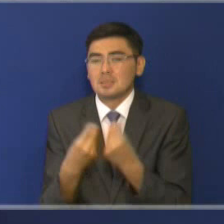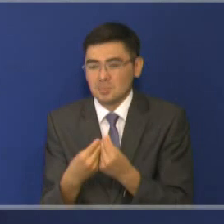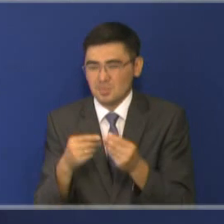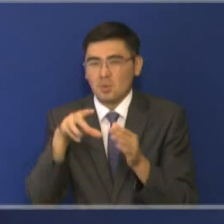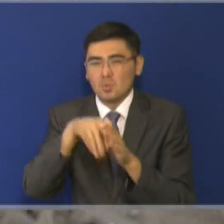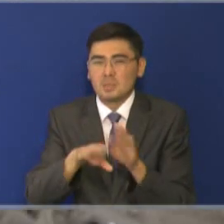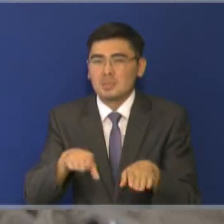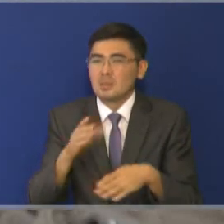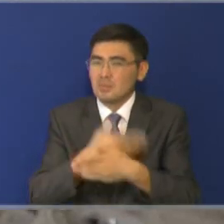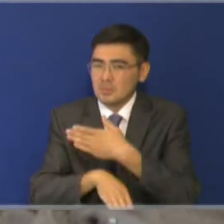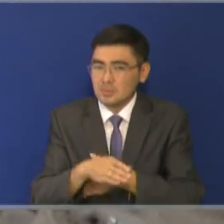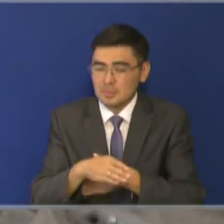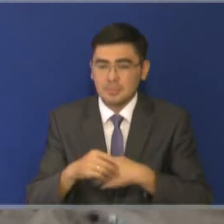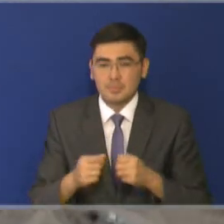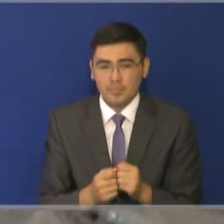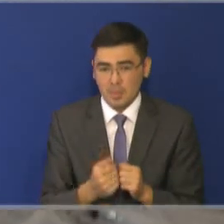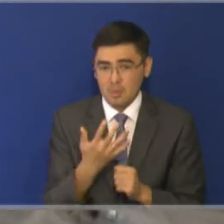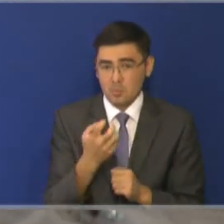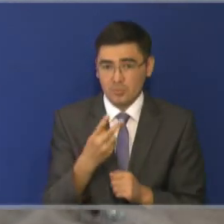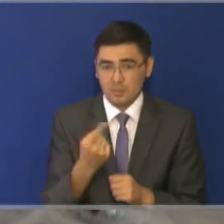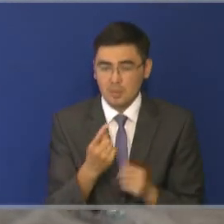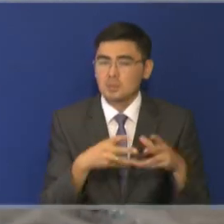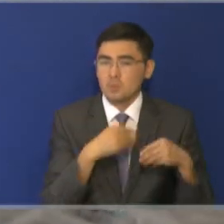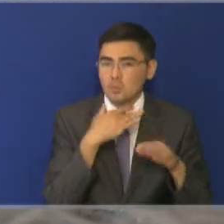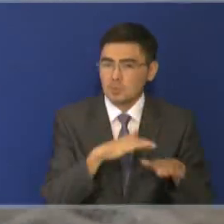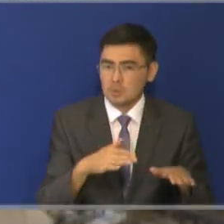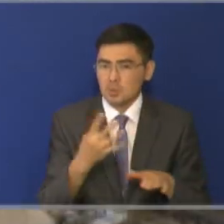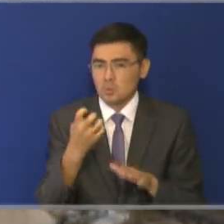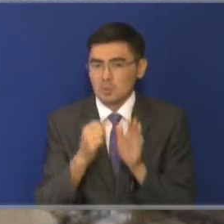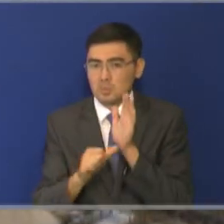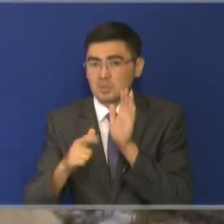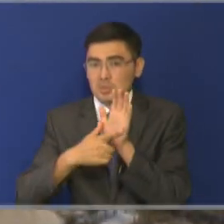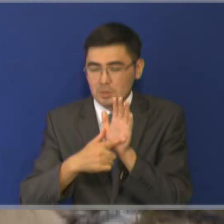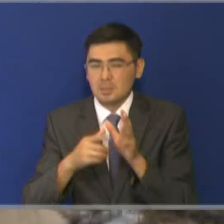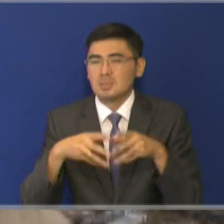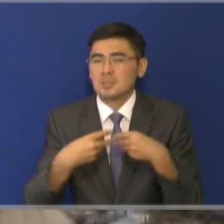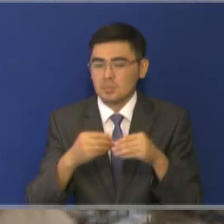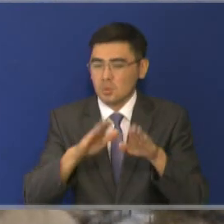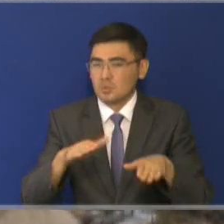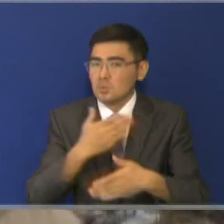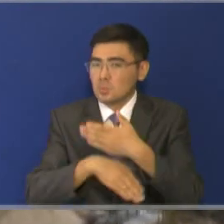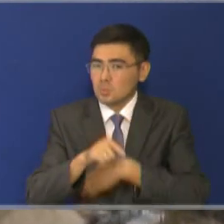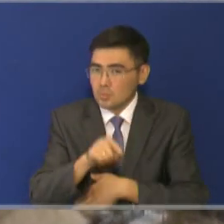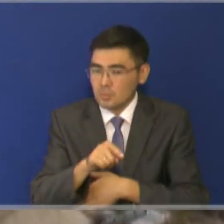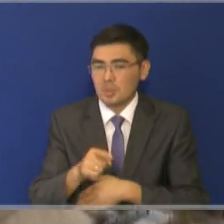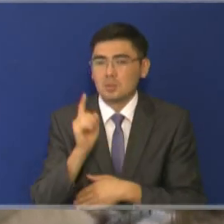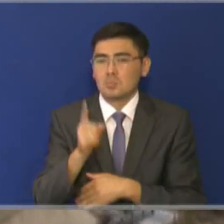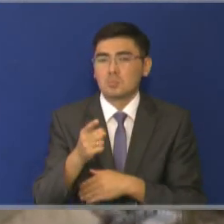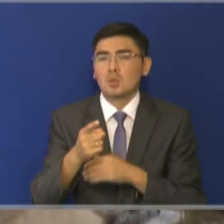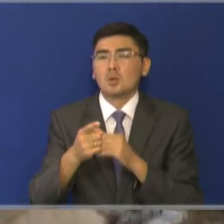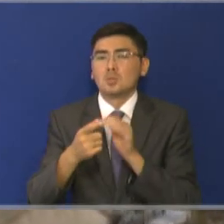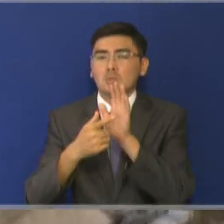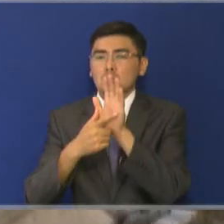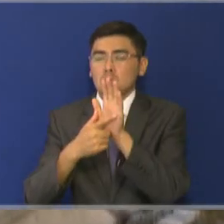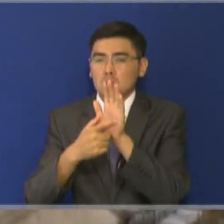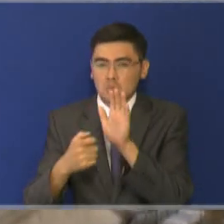10918 адам тұр. Олардың ішінде 521 көп балалы, 467 мүмкіндігі шектеулі баланы тәрбиелеп отырған 1715